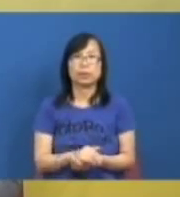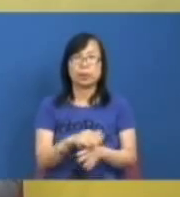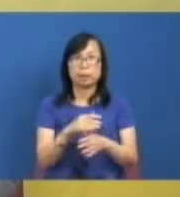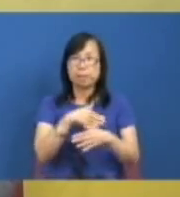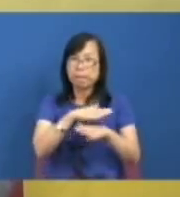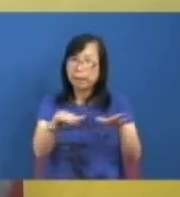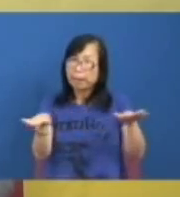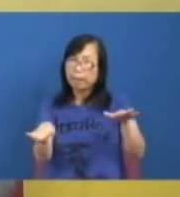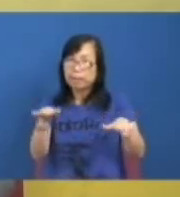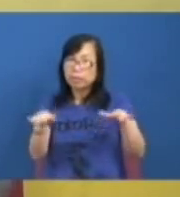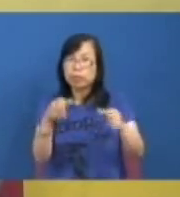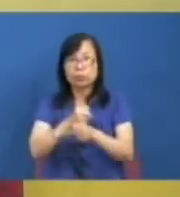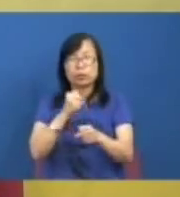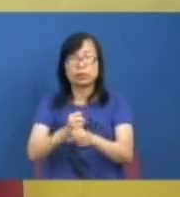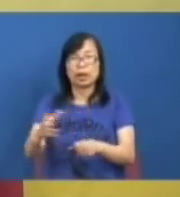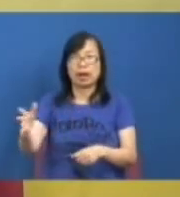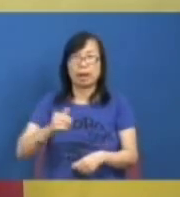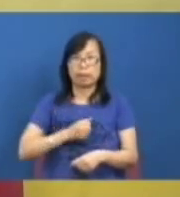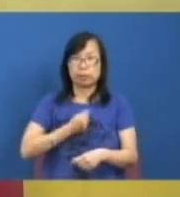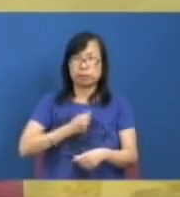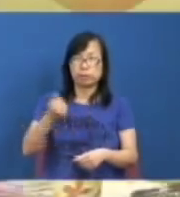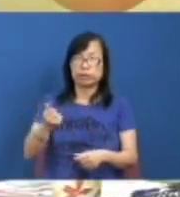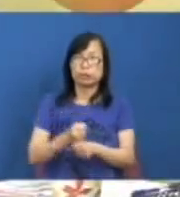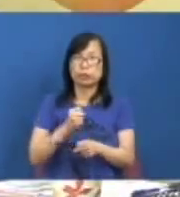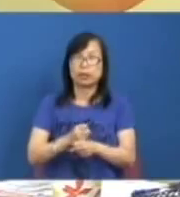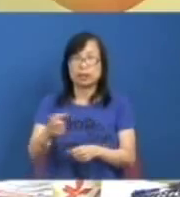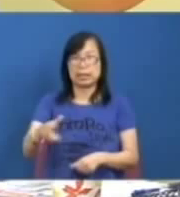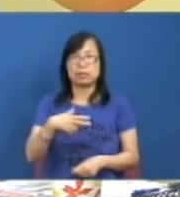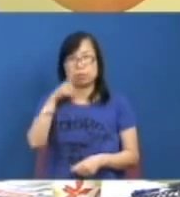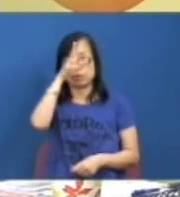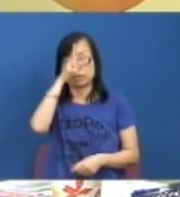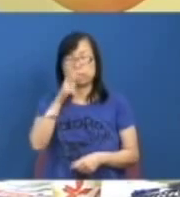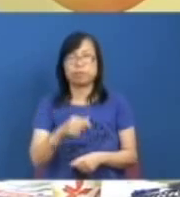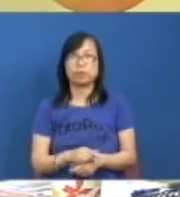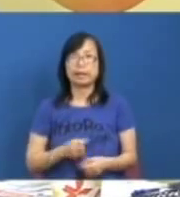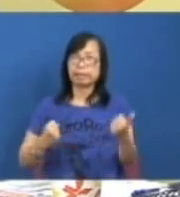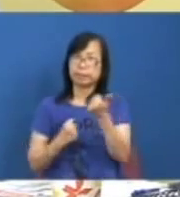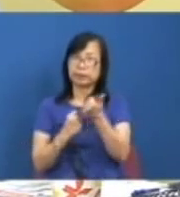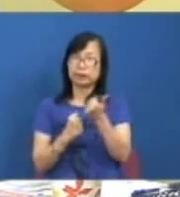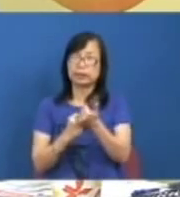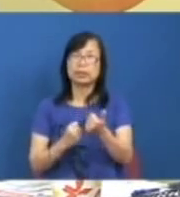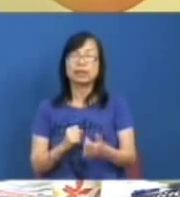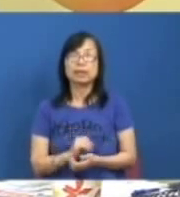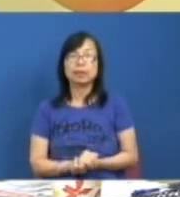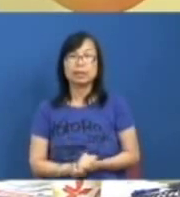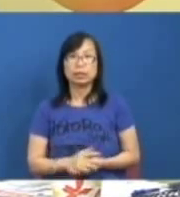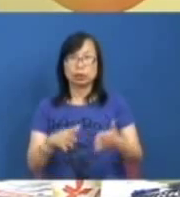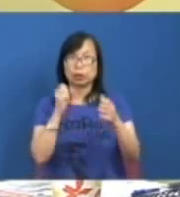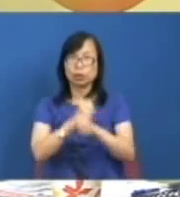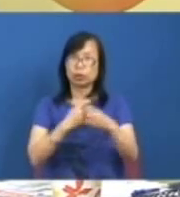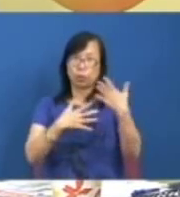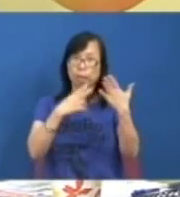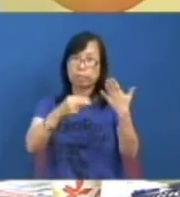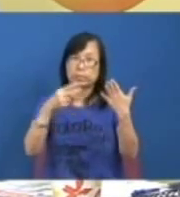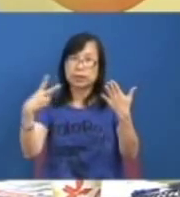嘅工作咧？我諗就係蒲職師大家做緊嘅。 呢啲一定要政府大力支持咯。其實做依個咁嘅五七二行動咧，